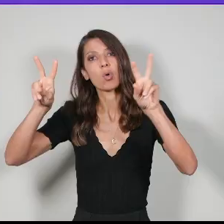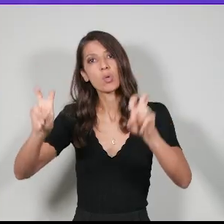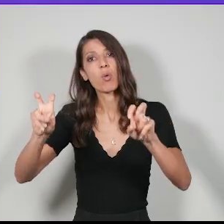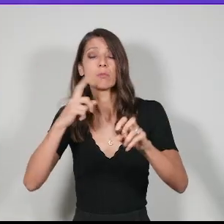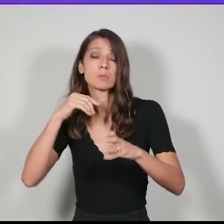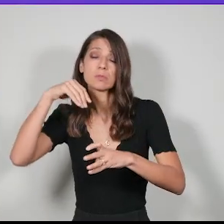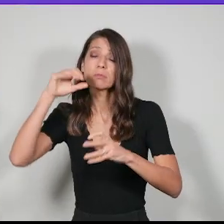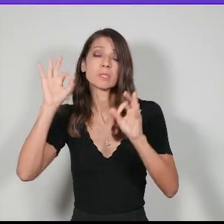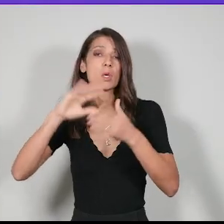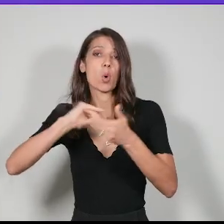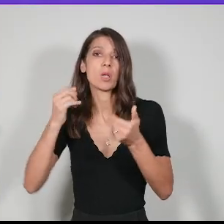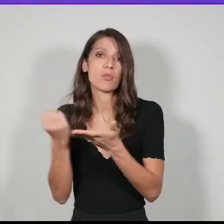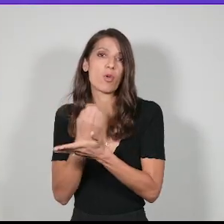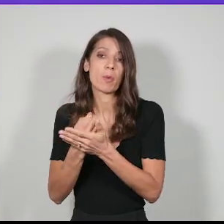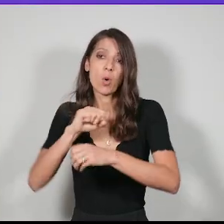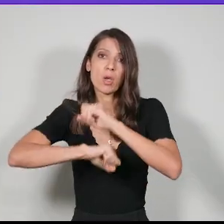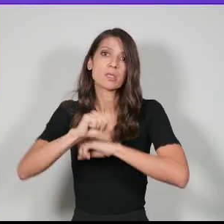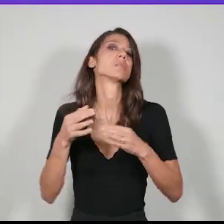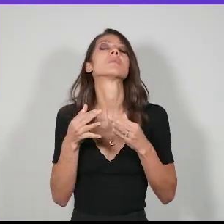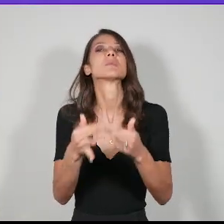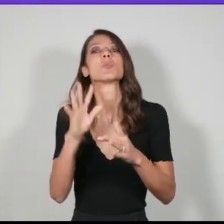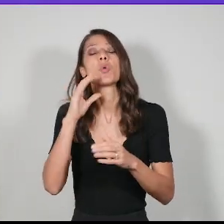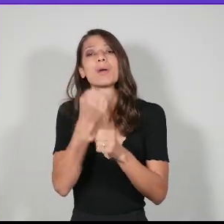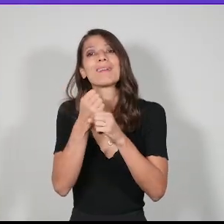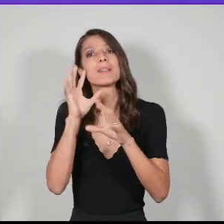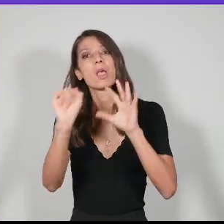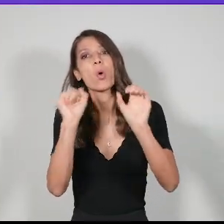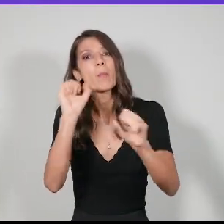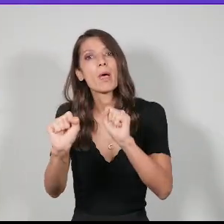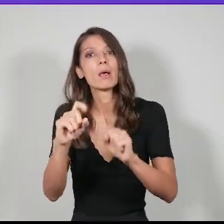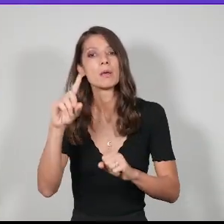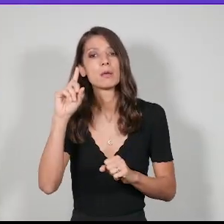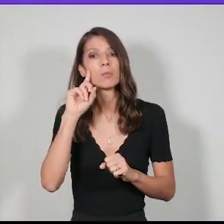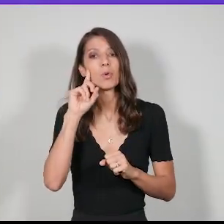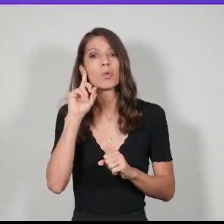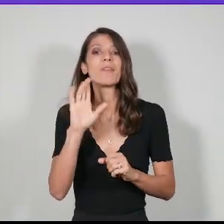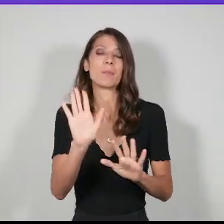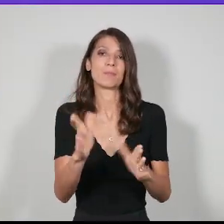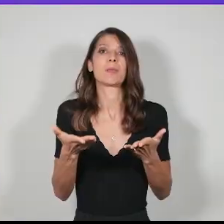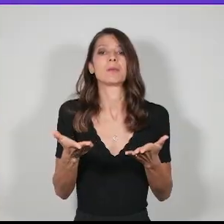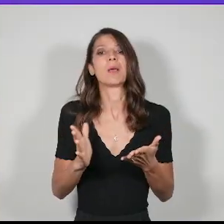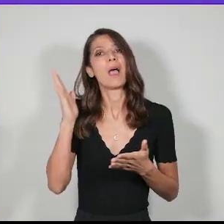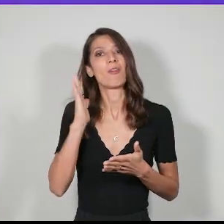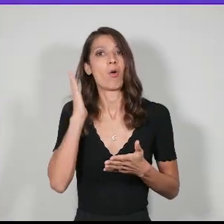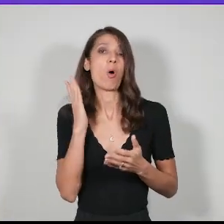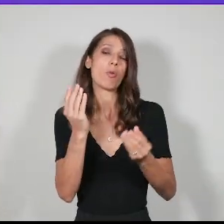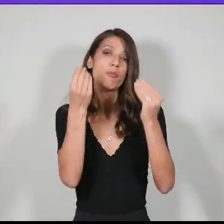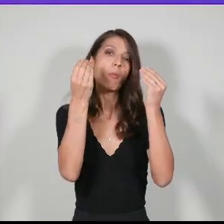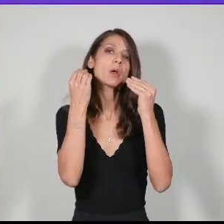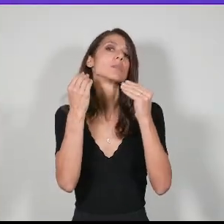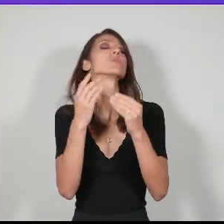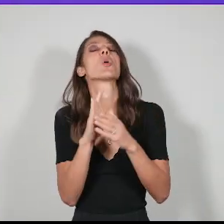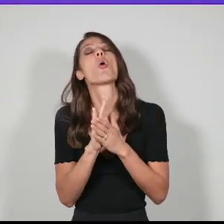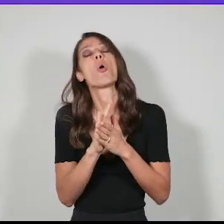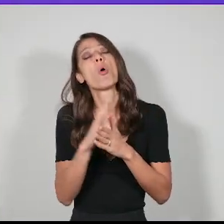des sensibilisations pour avoir des repères, créer des repères. Parce qu'aujourd'hui, de mon temps, dans les formations professionnelles, on disait